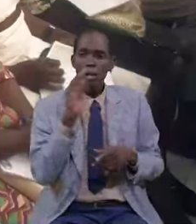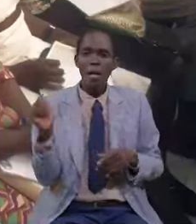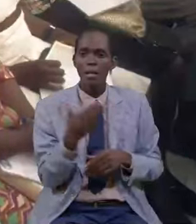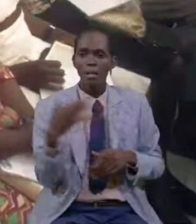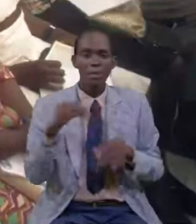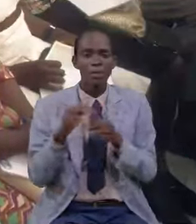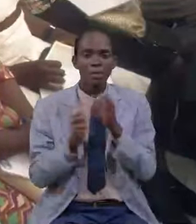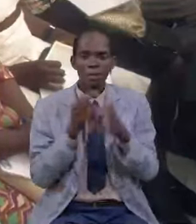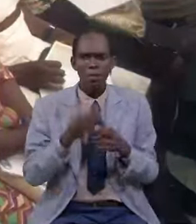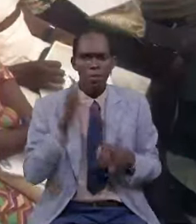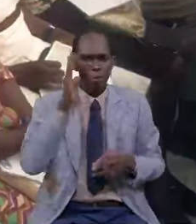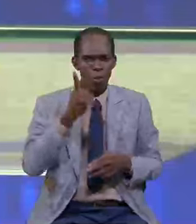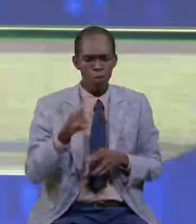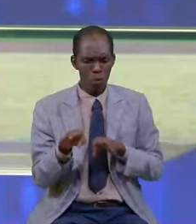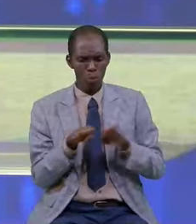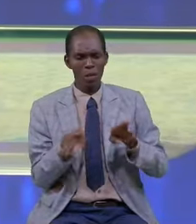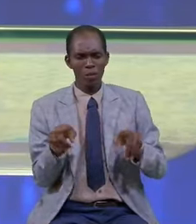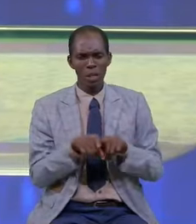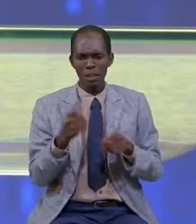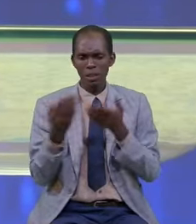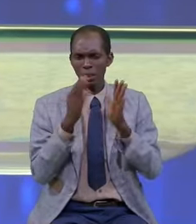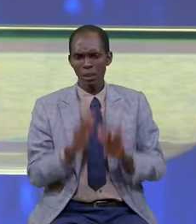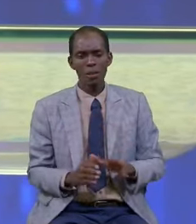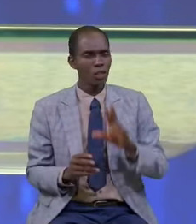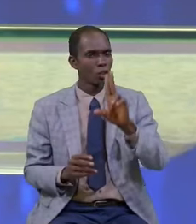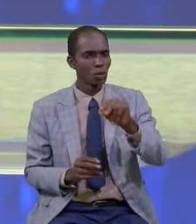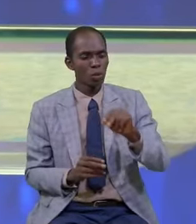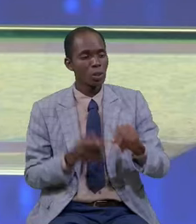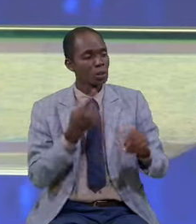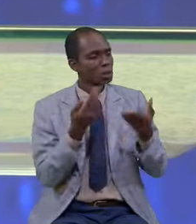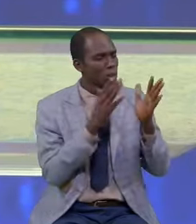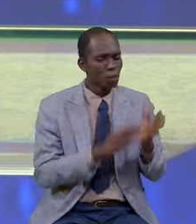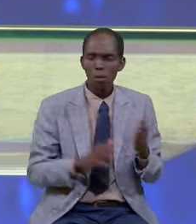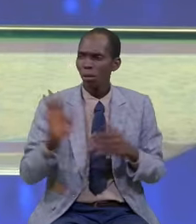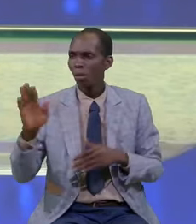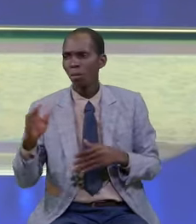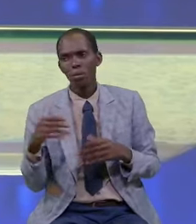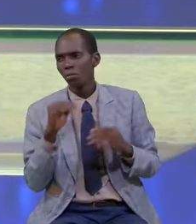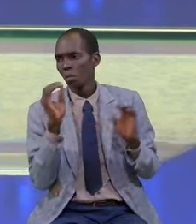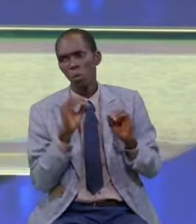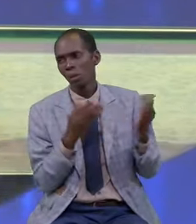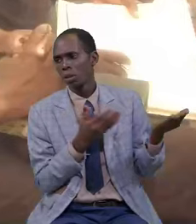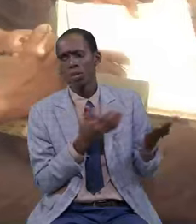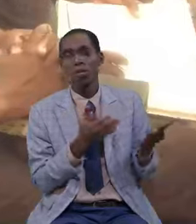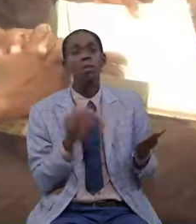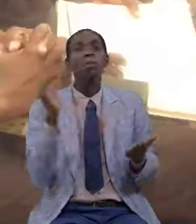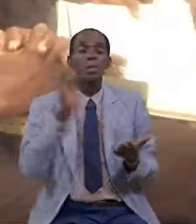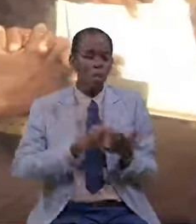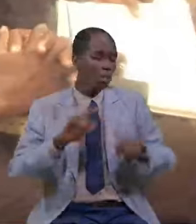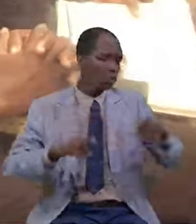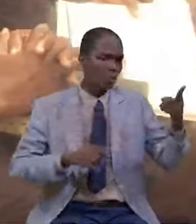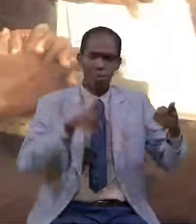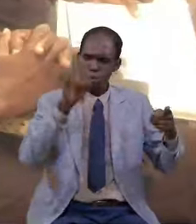y aura-t-il quelque chose? Serez-vous comme ce serviteur, il n'y a rien. Et il dit, va